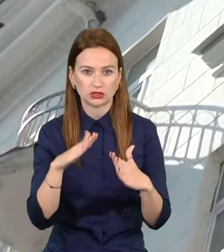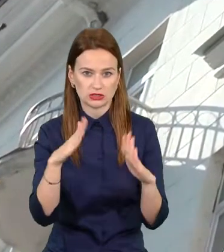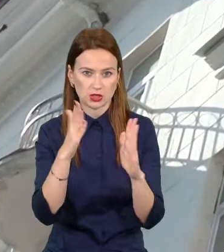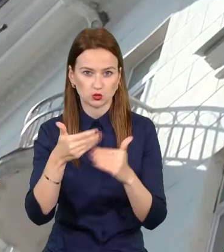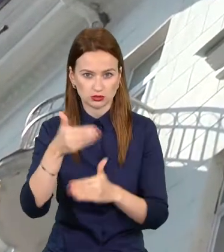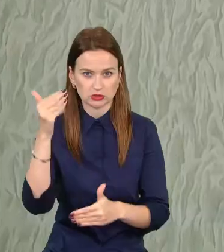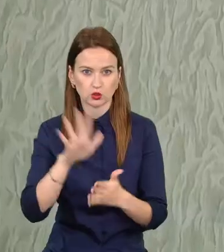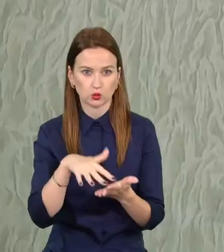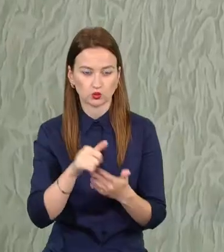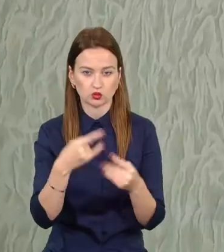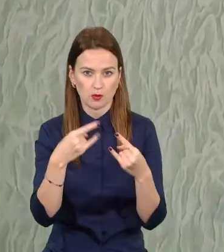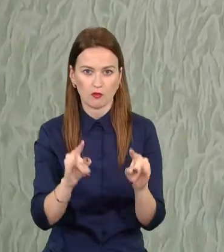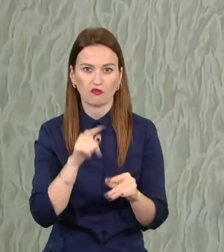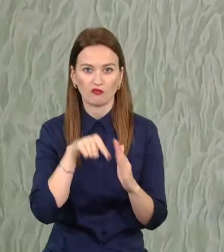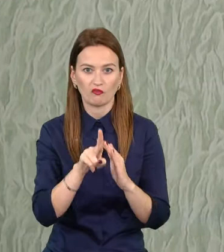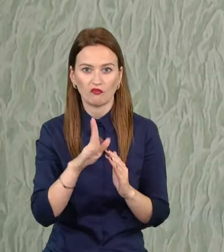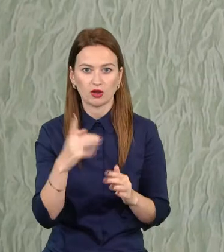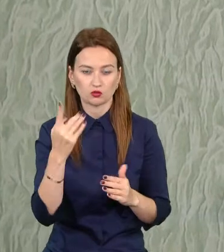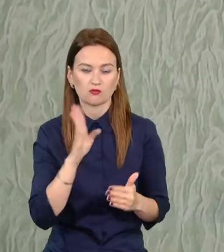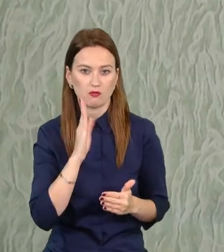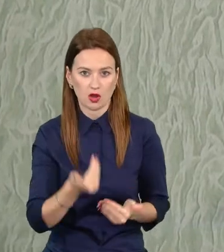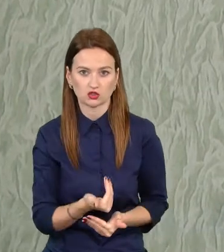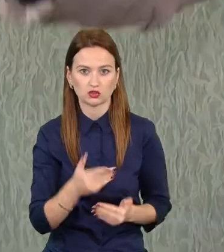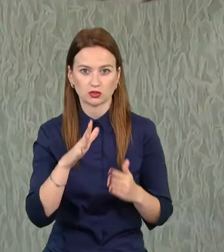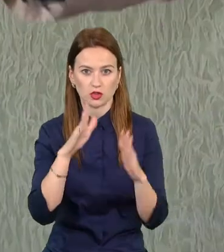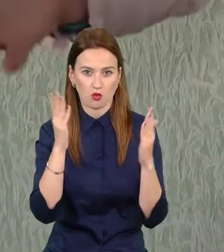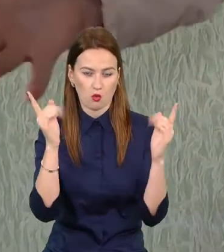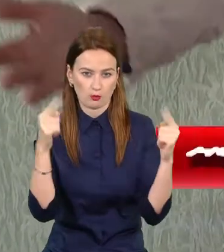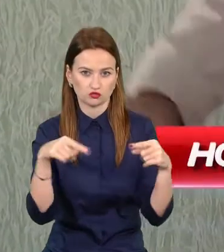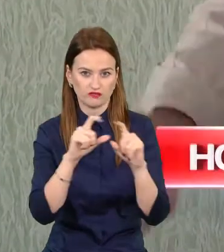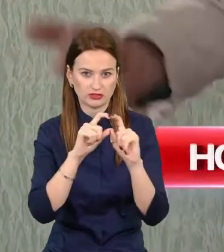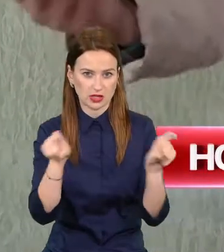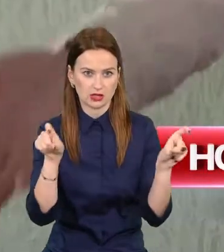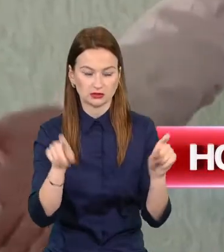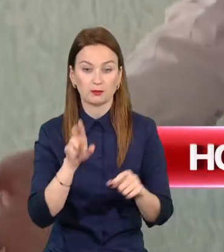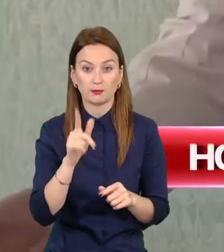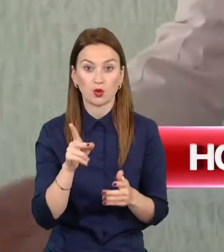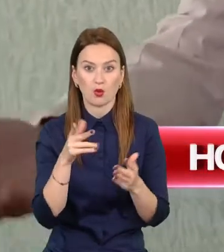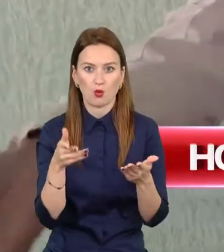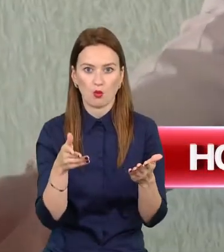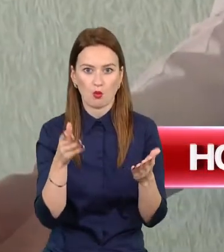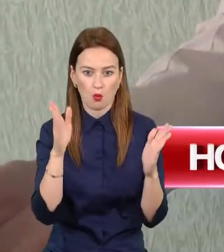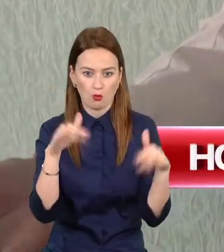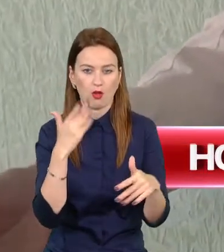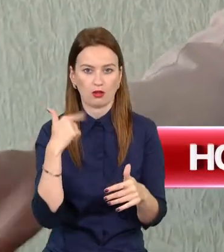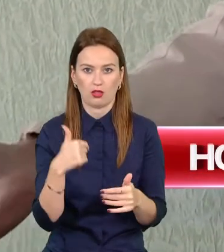руйнуються балкони, а у квартирі однієї з мешканок обрушились карнизи. Тобто, якщо б він упав, коли, скажімо,